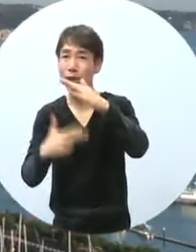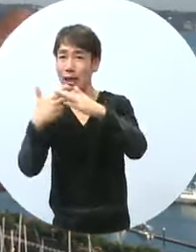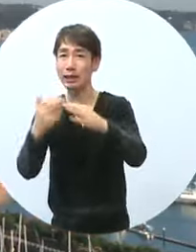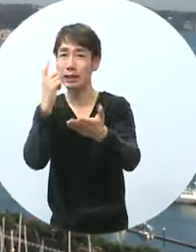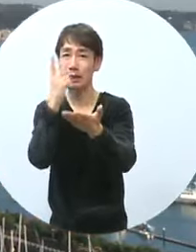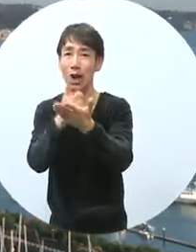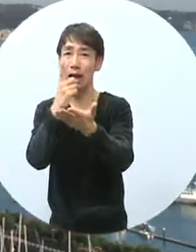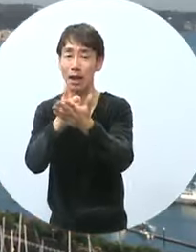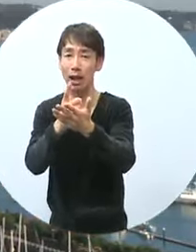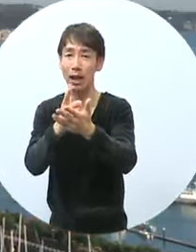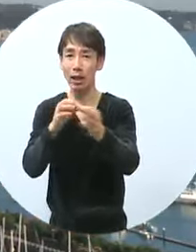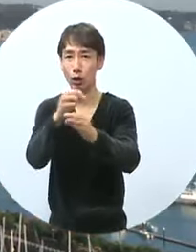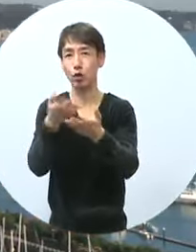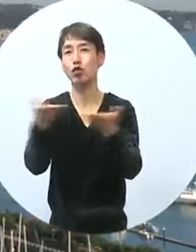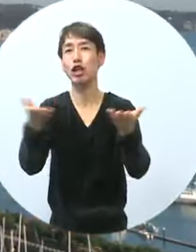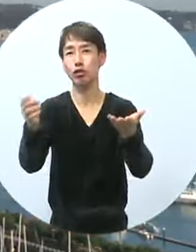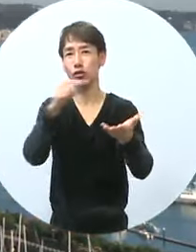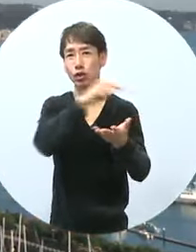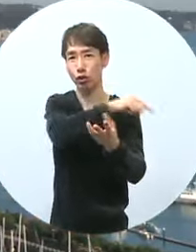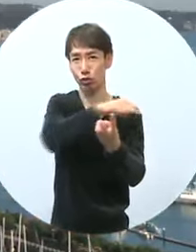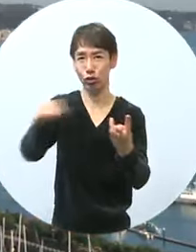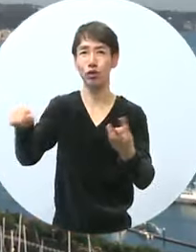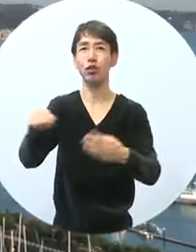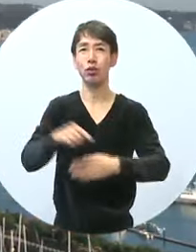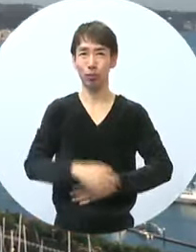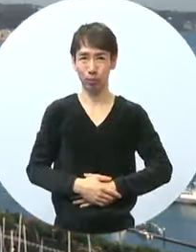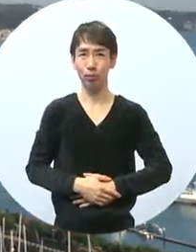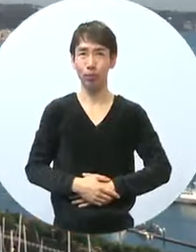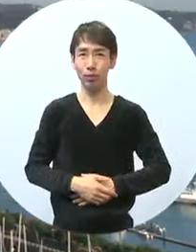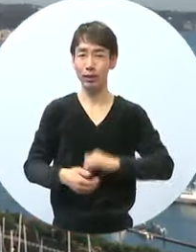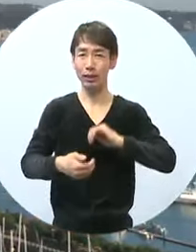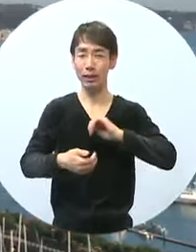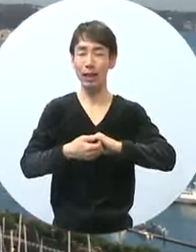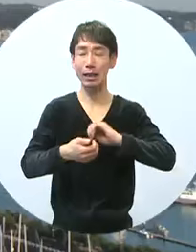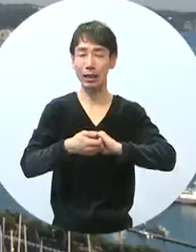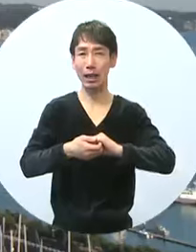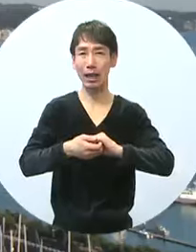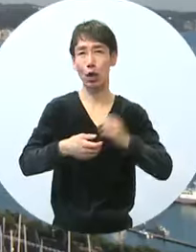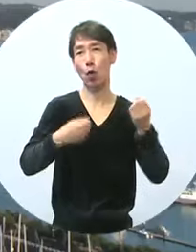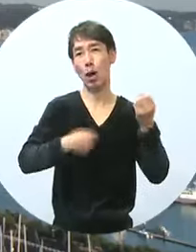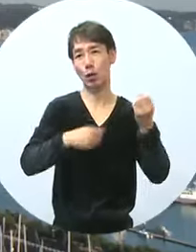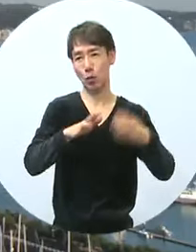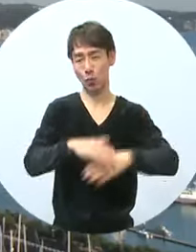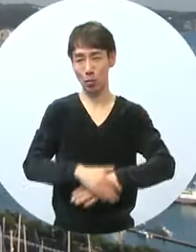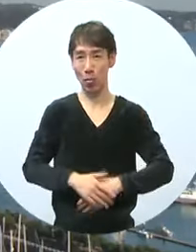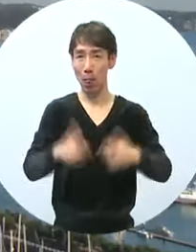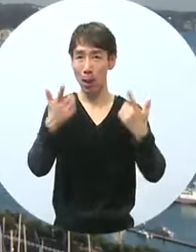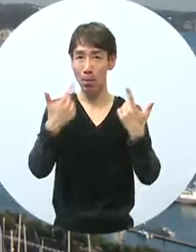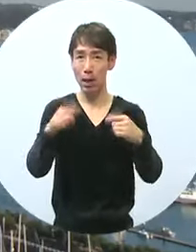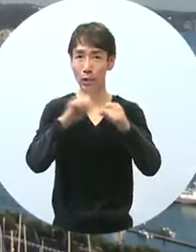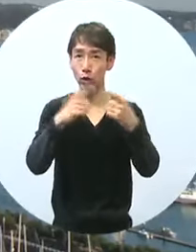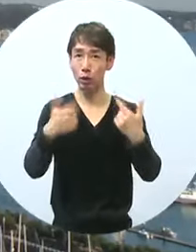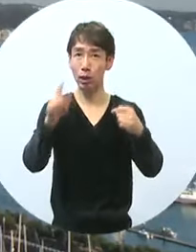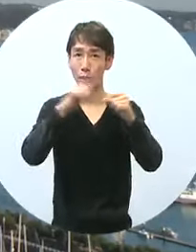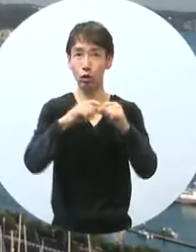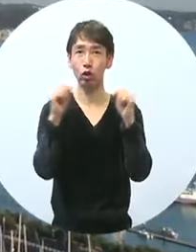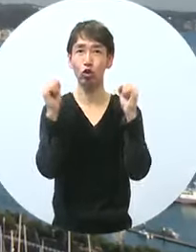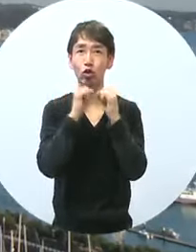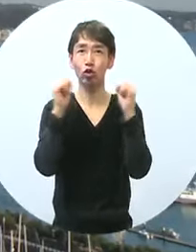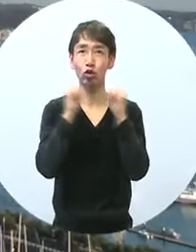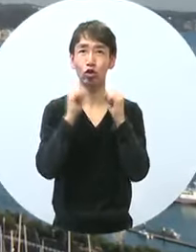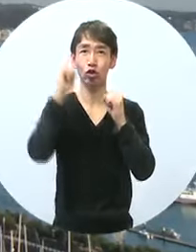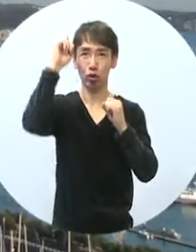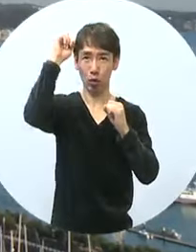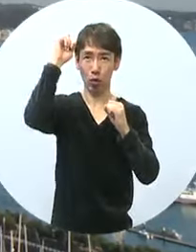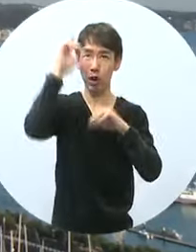さにもう藤沢限定の、バンドなんですけれども、毎年ですね、こちら冬に、藤沢